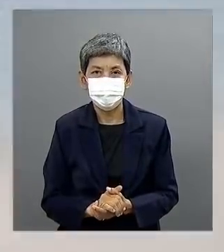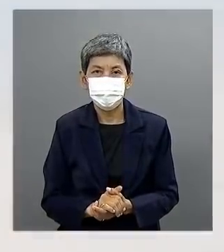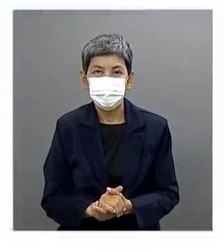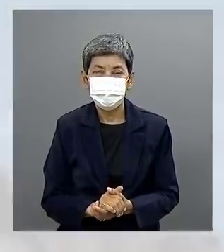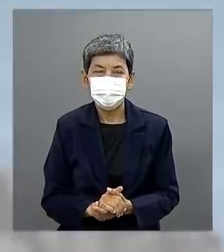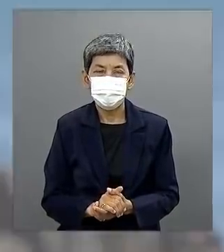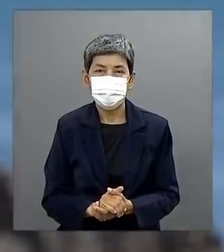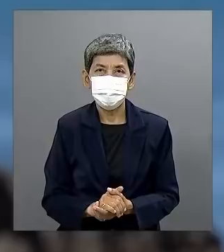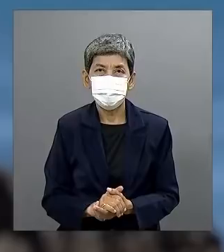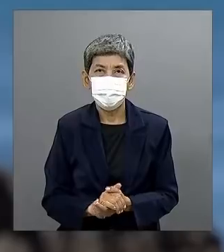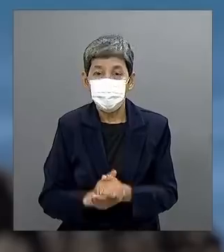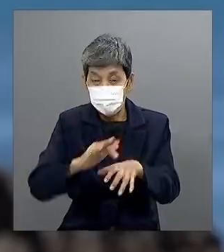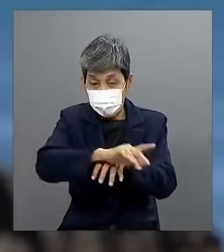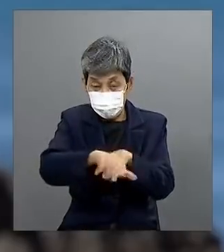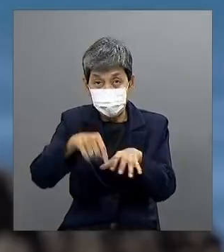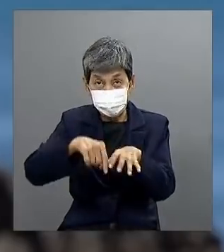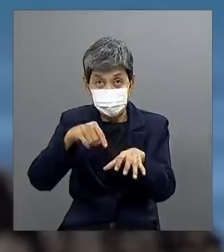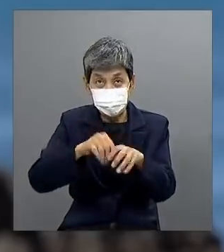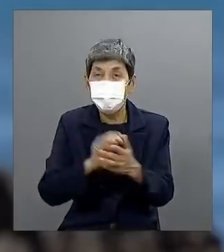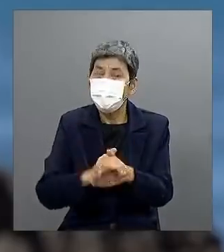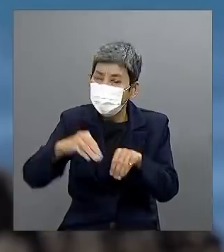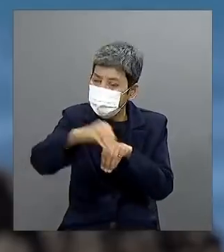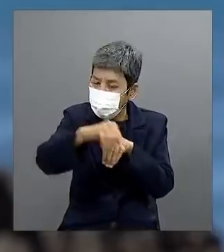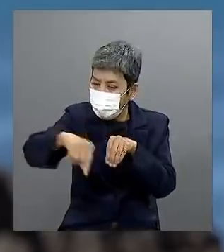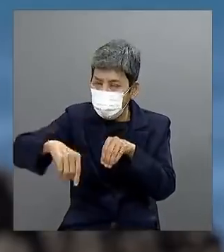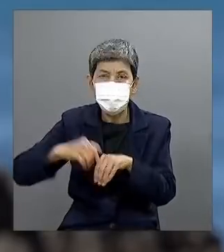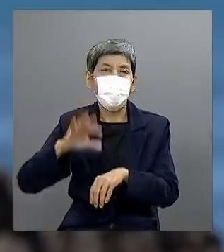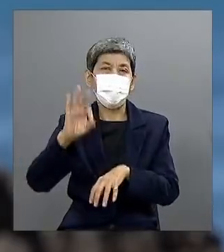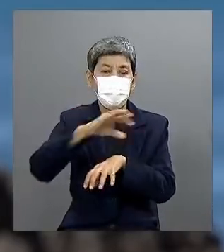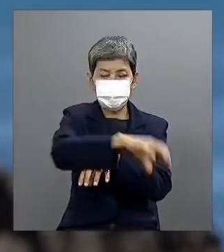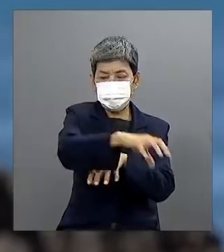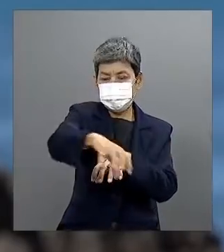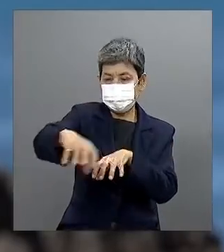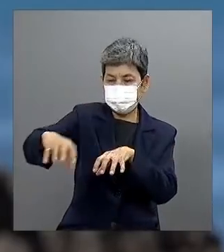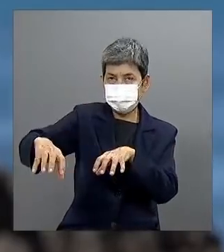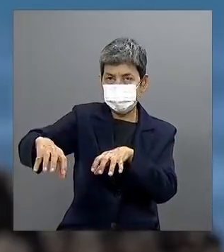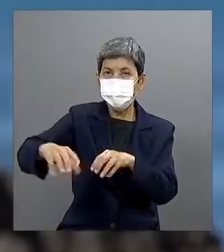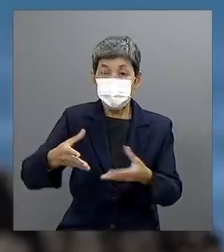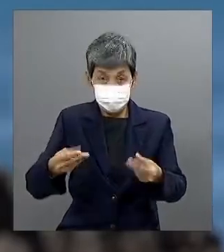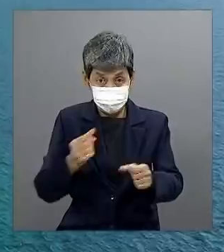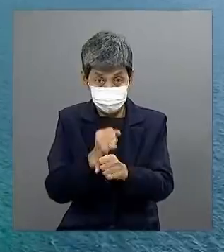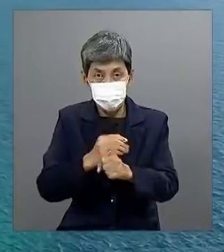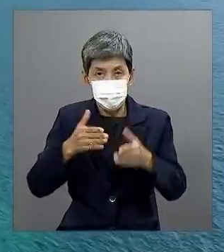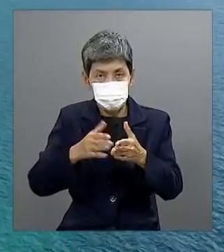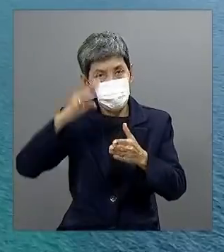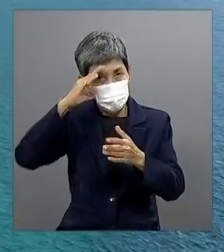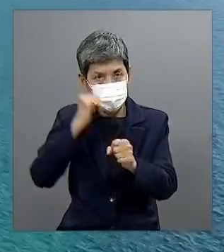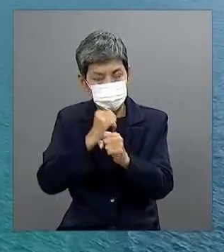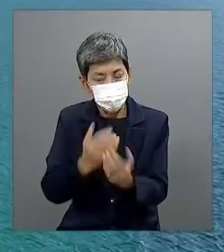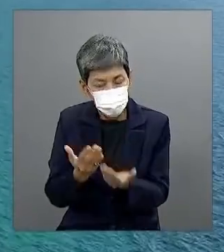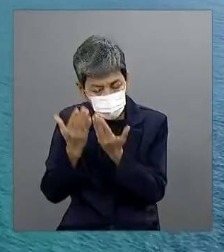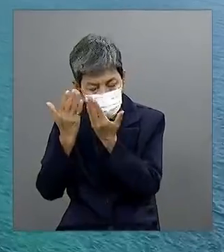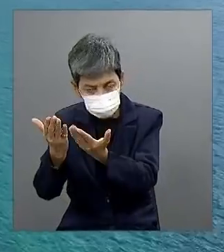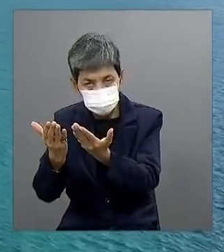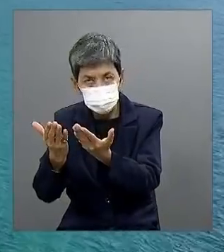แสมสารและหมู่เกาะข้างเคียงจะมีอยู่ทั้งหมด9เกาะนะครับเป็นพื้นที่ที่กองทัพเรือได้ถวายเป็นพื้นที่ดำเนินงานโ